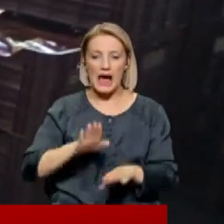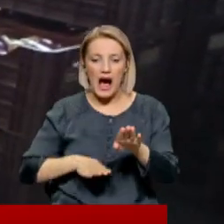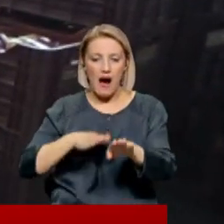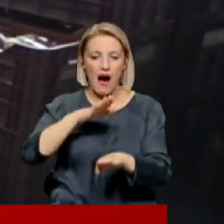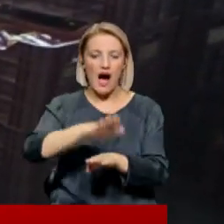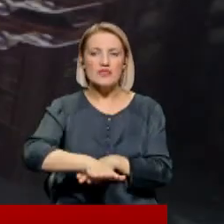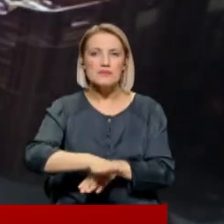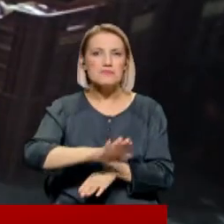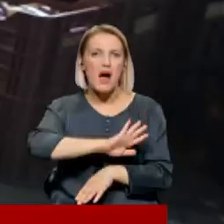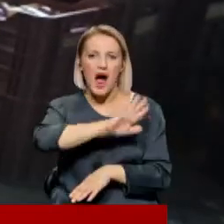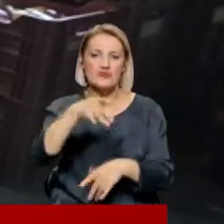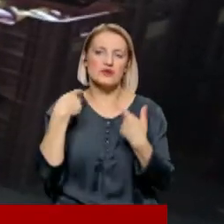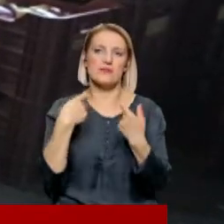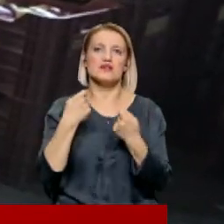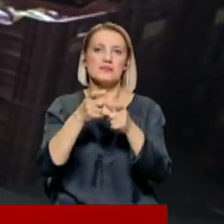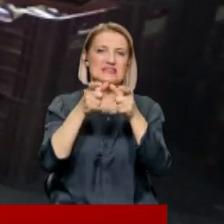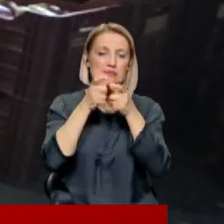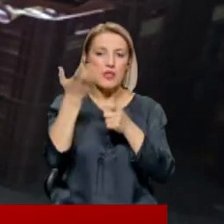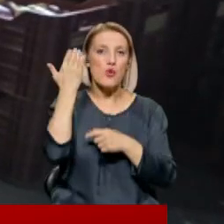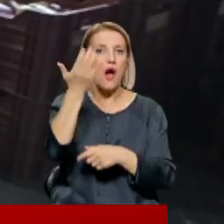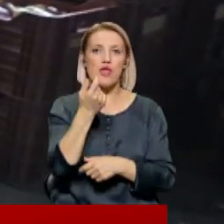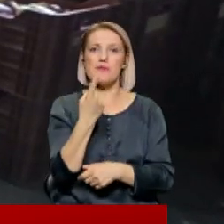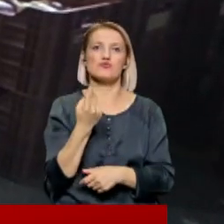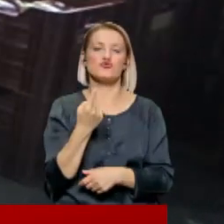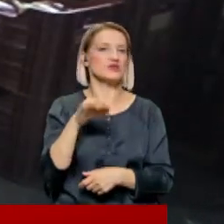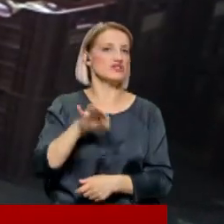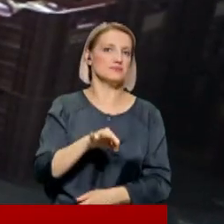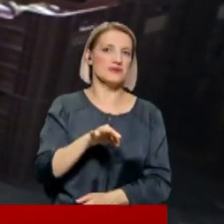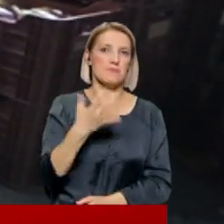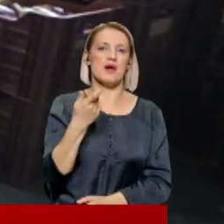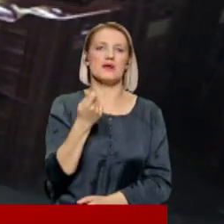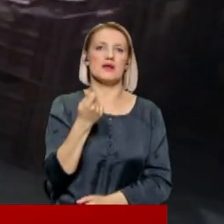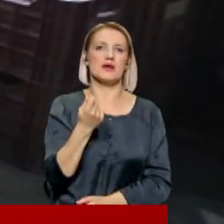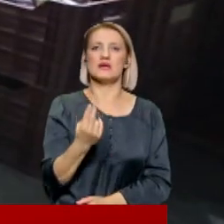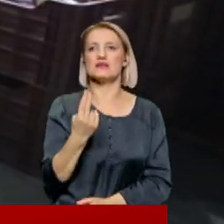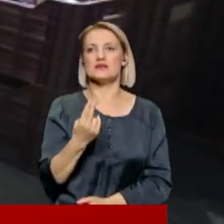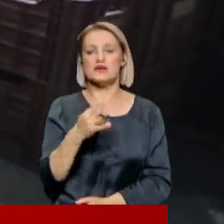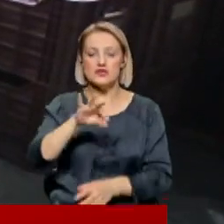adım her şey maliyet. Biz simit alıyorduk 1,5 liraya. Oldu 5